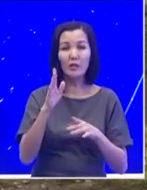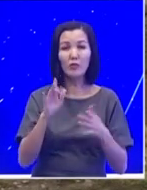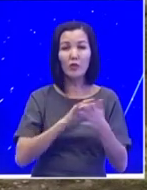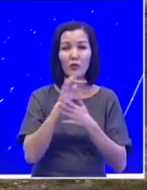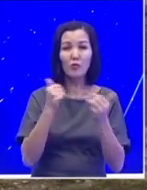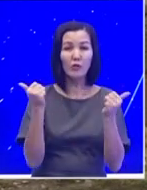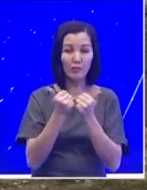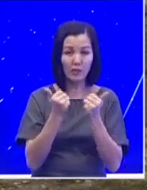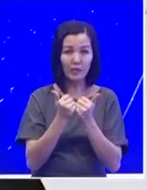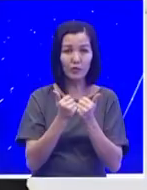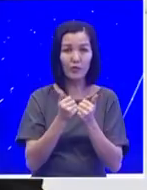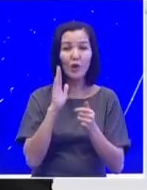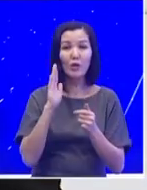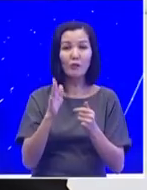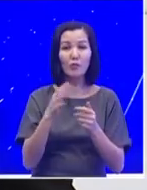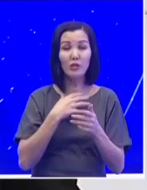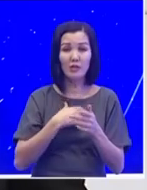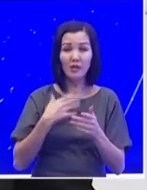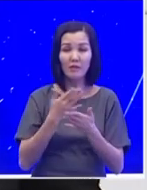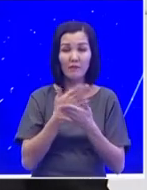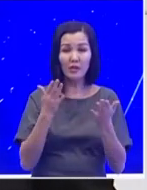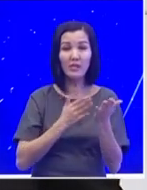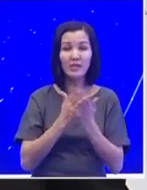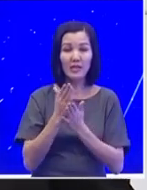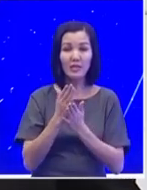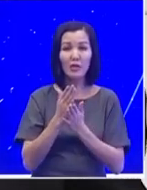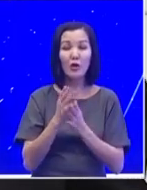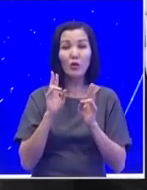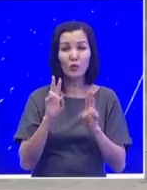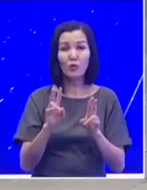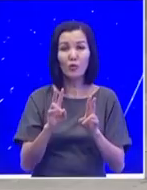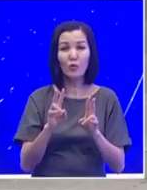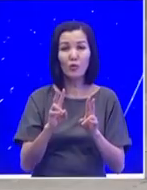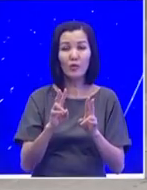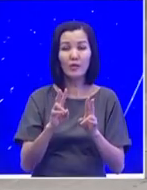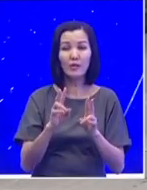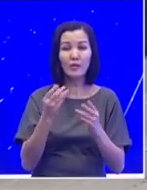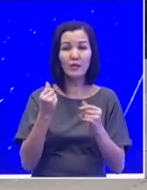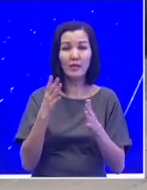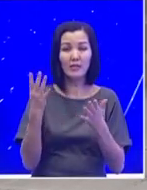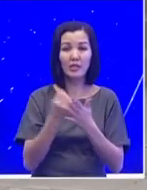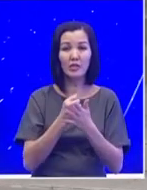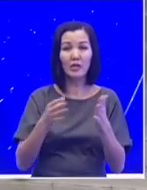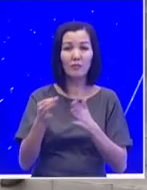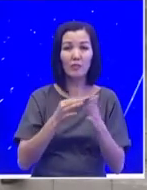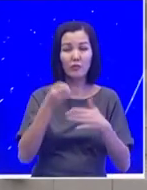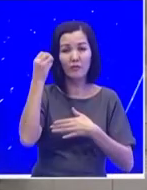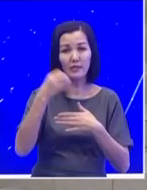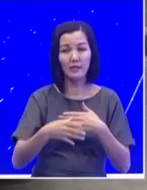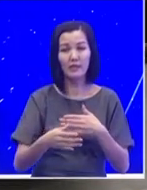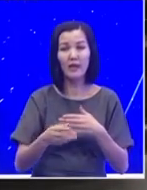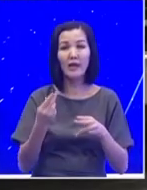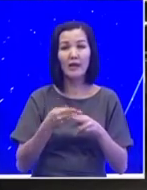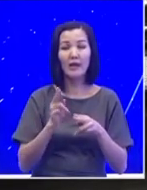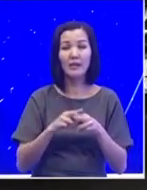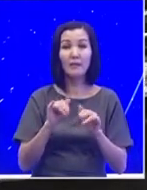городом близнецов. И пусть это не столь важно стратегически, но тем не менее достойный вклад в копилку достижений областного центра. А это